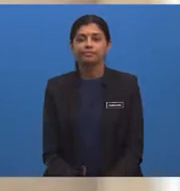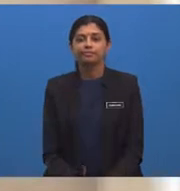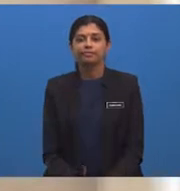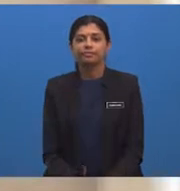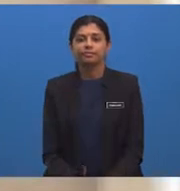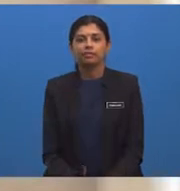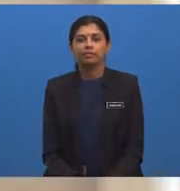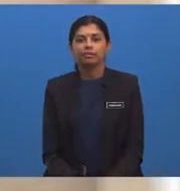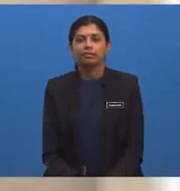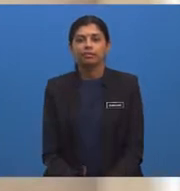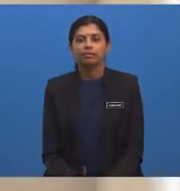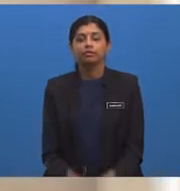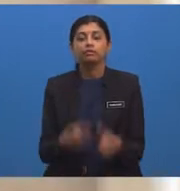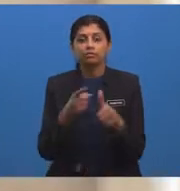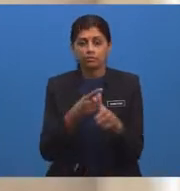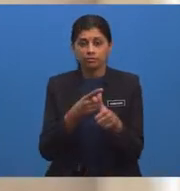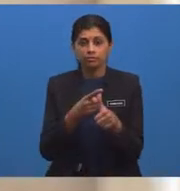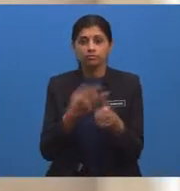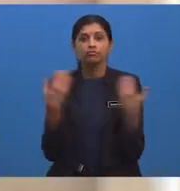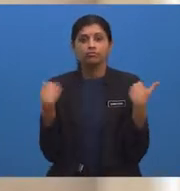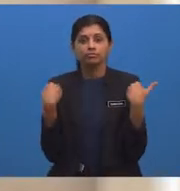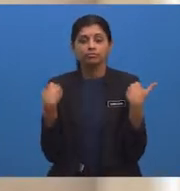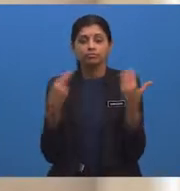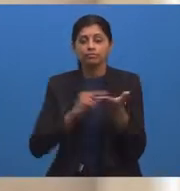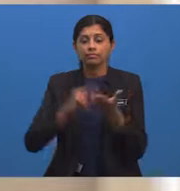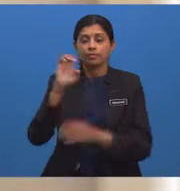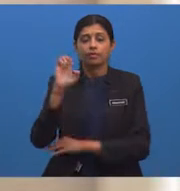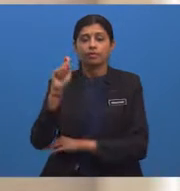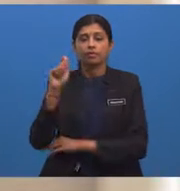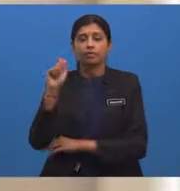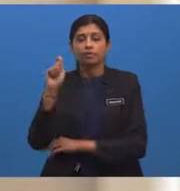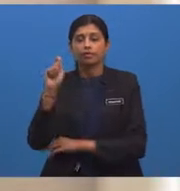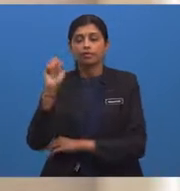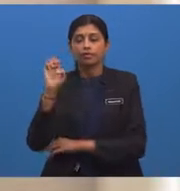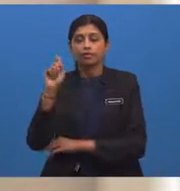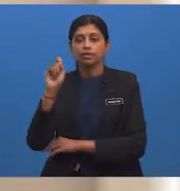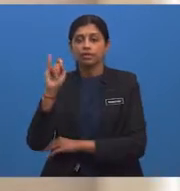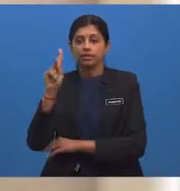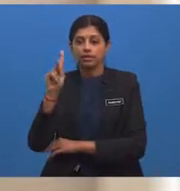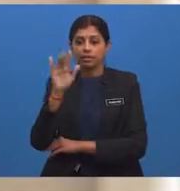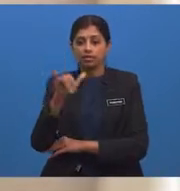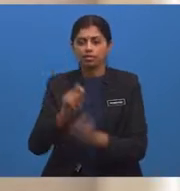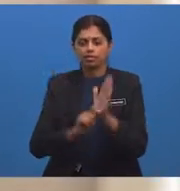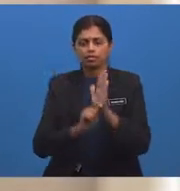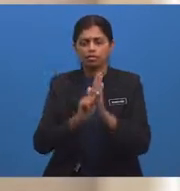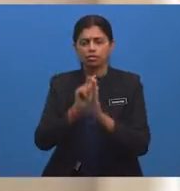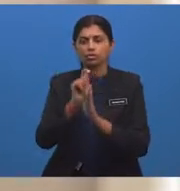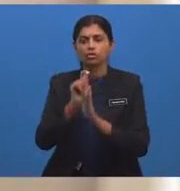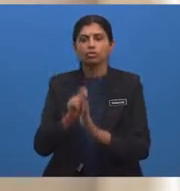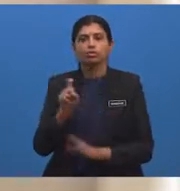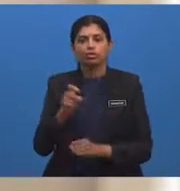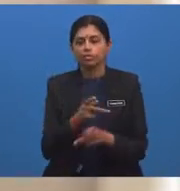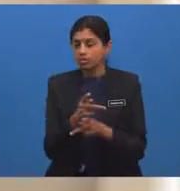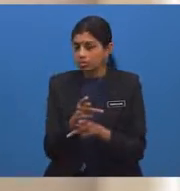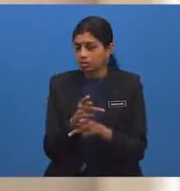Pertama ialah, warisan ini mempunyai nilai estetik yang tinggi dan perlu dipelihara agar